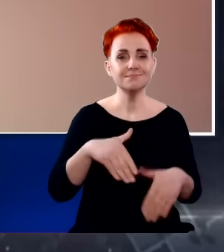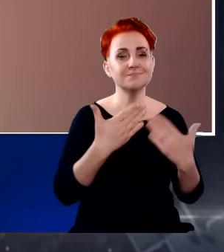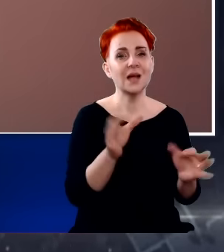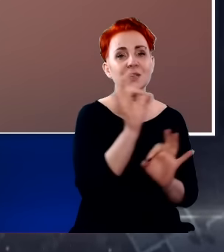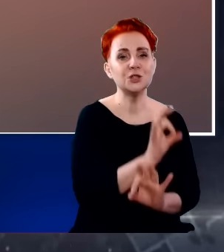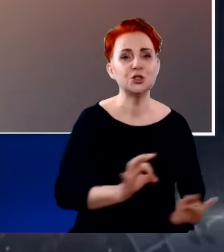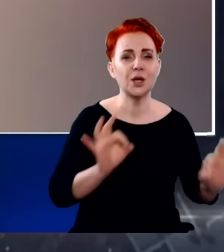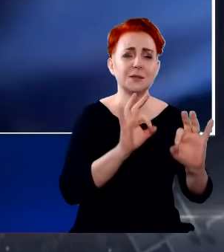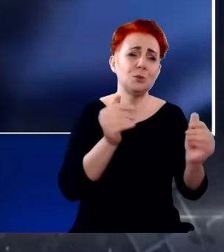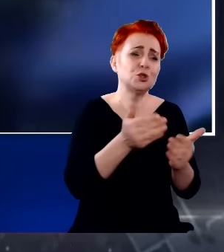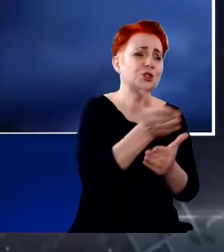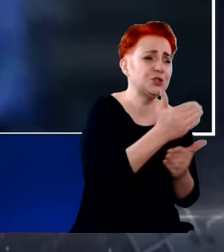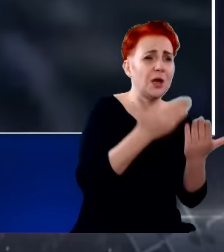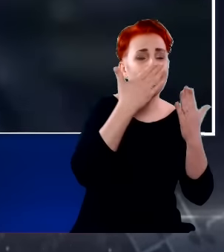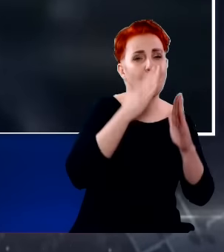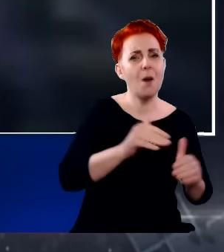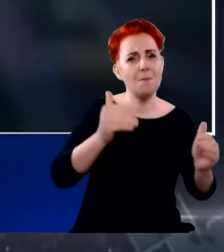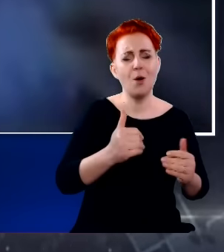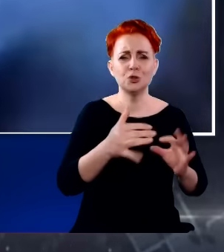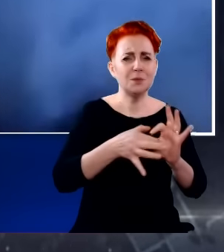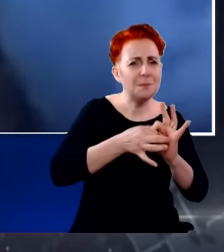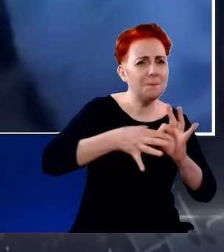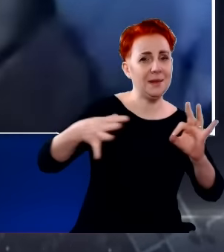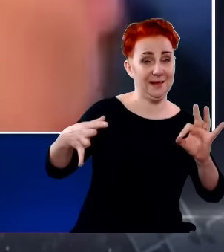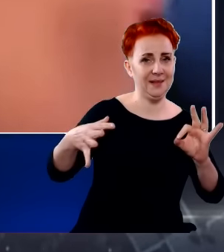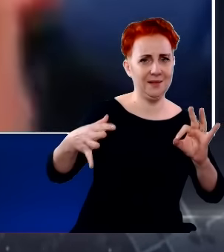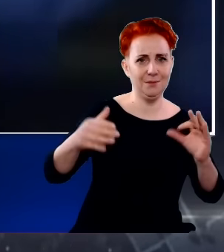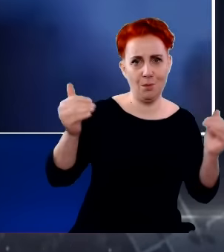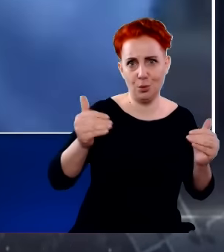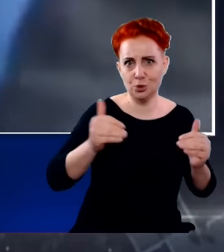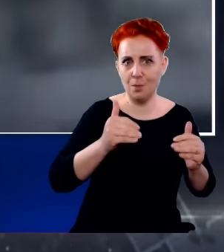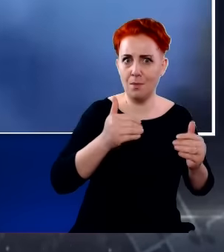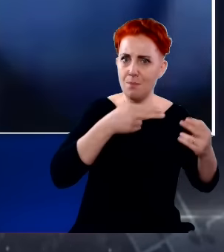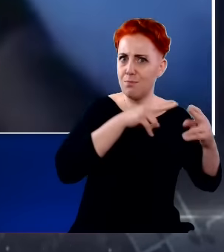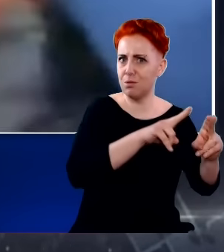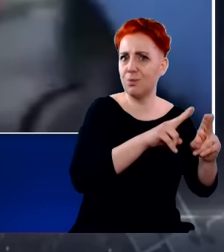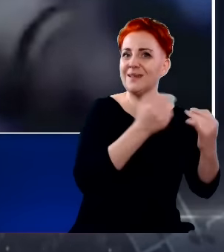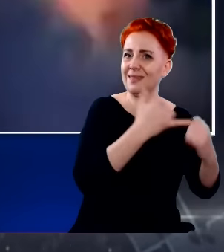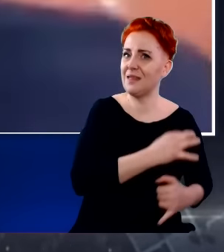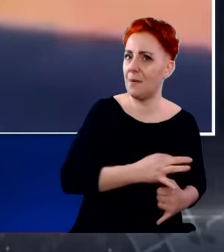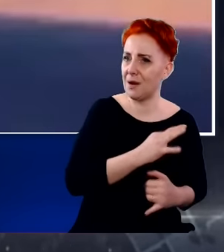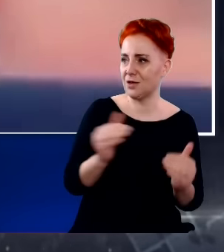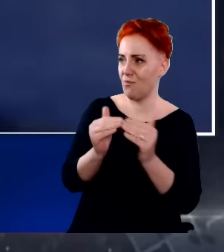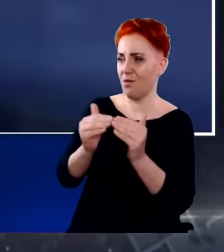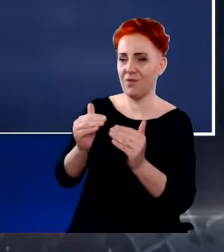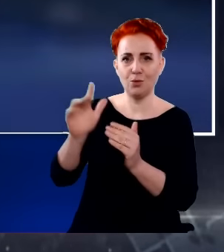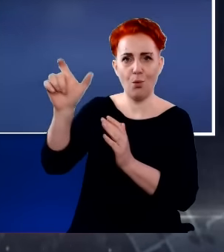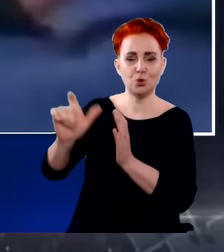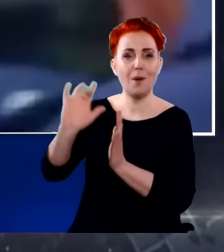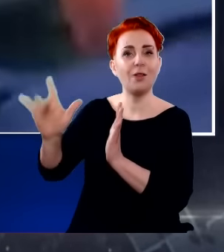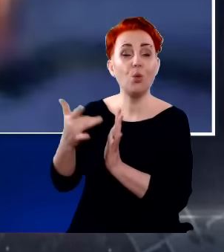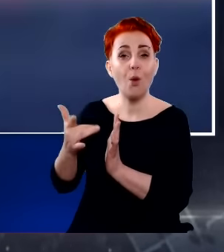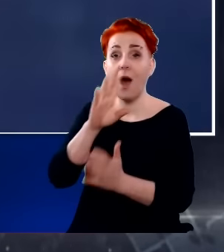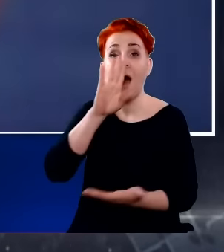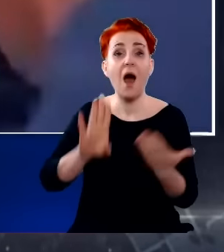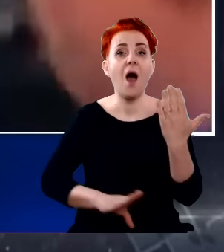przynajmniej częściowo pokazać, że może być niezależny, bo w końcu jest z partii zupełnie innej niż Donald Tusk. Tymczasem okazuje się, że idzie